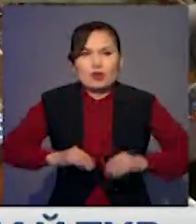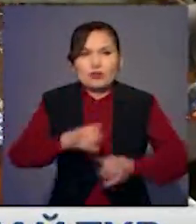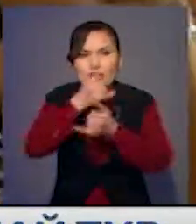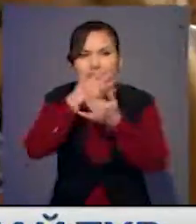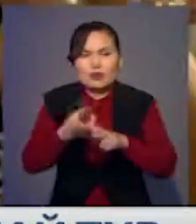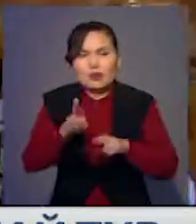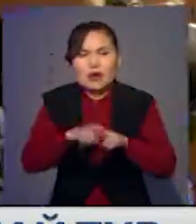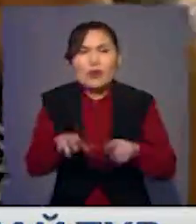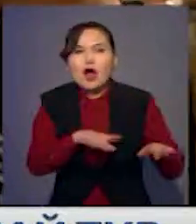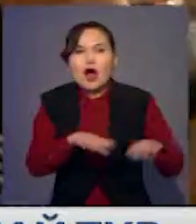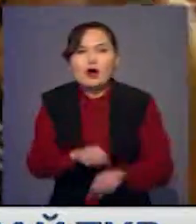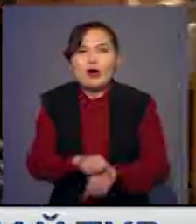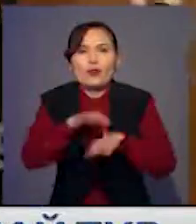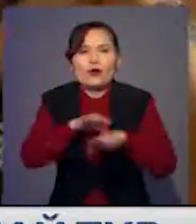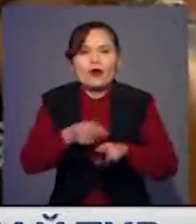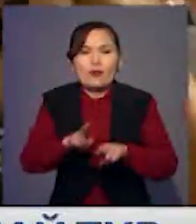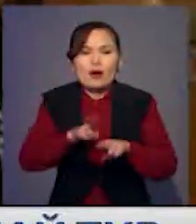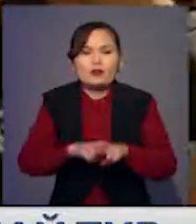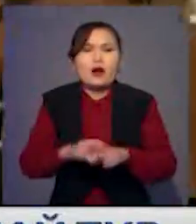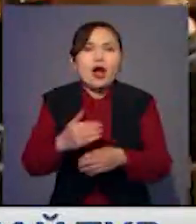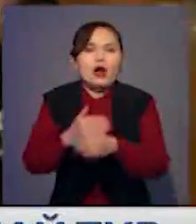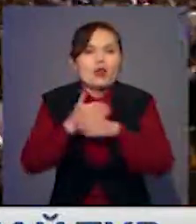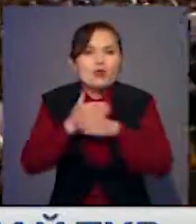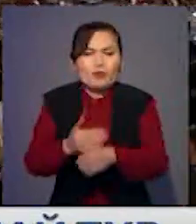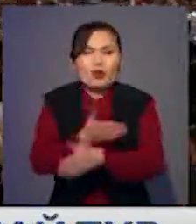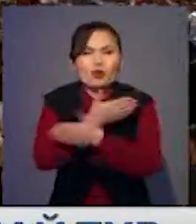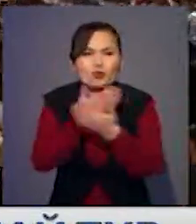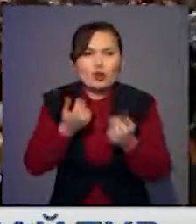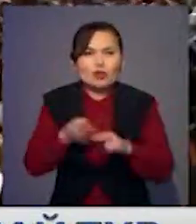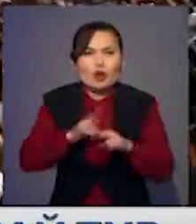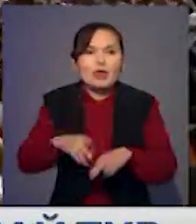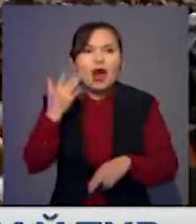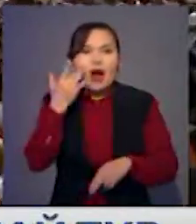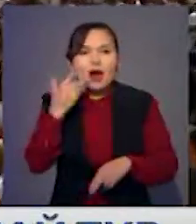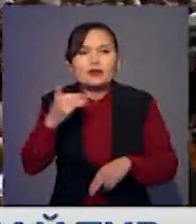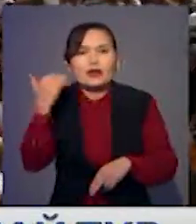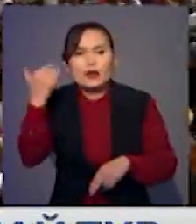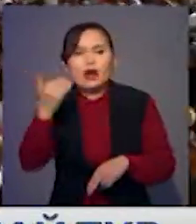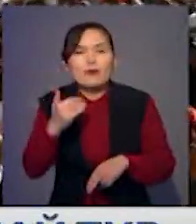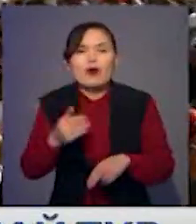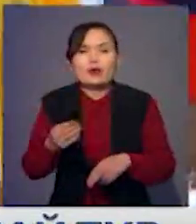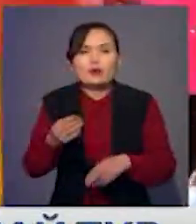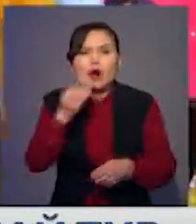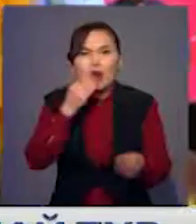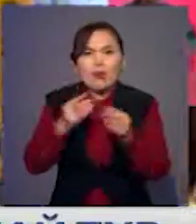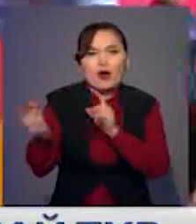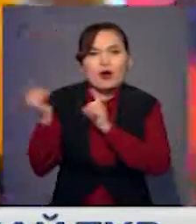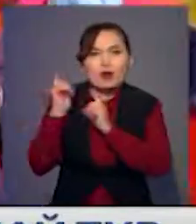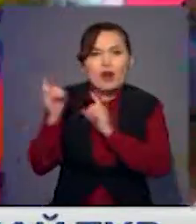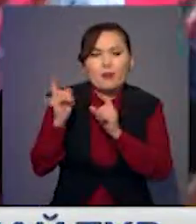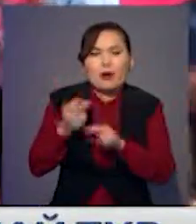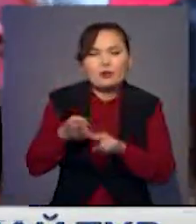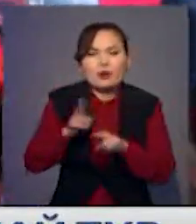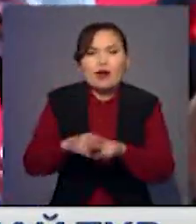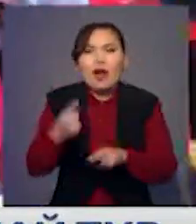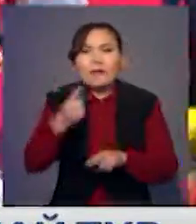акциясы өтті. Мұндағы тұрғындар гуманитарлық көмекті Венесуэла аумағына кіргізгенін қалайды. Ақштың гуманитарлық көмегі тиелген жүк көліктері